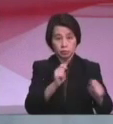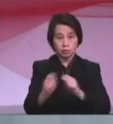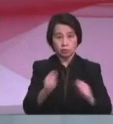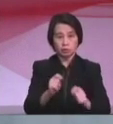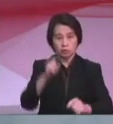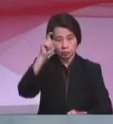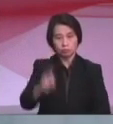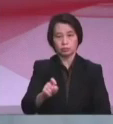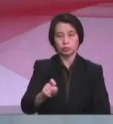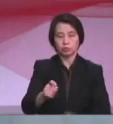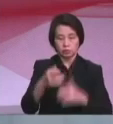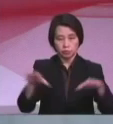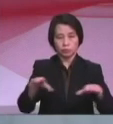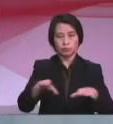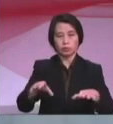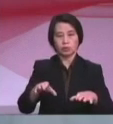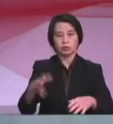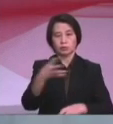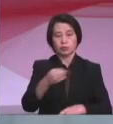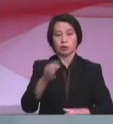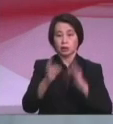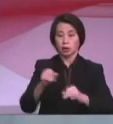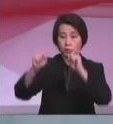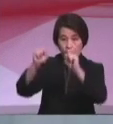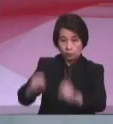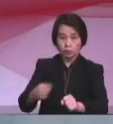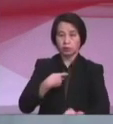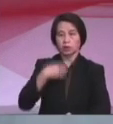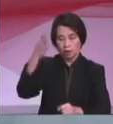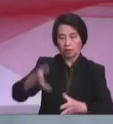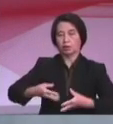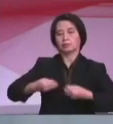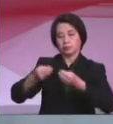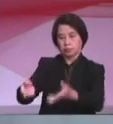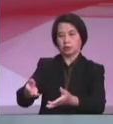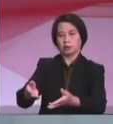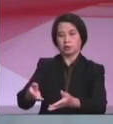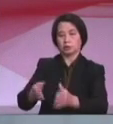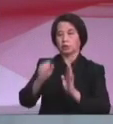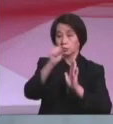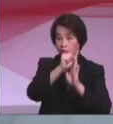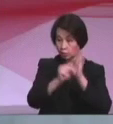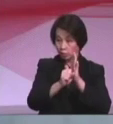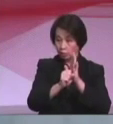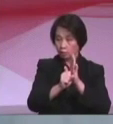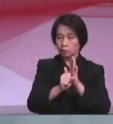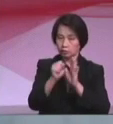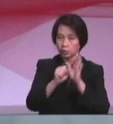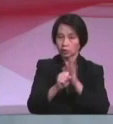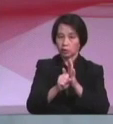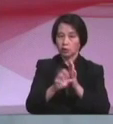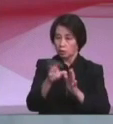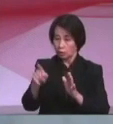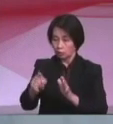tindakan-tindakan yang harus dijalankan. Dan kalau boleh, kita akan memberikan syarat-syarat yang tertentu dan